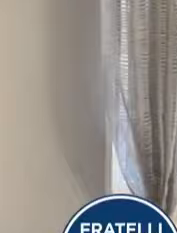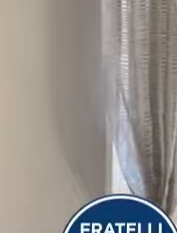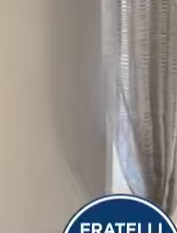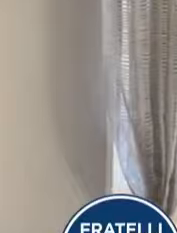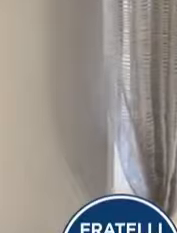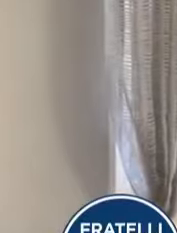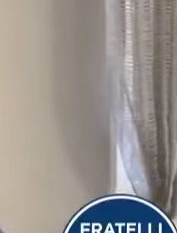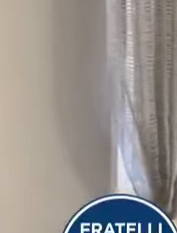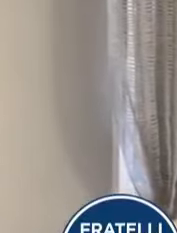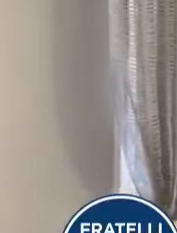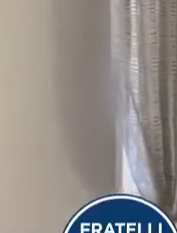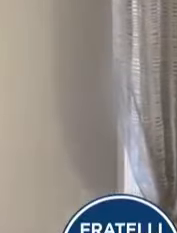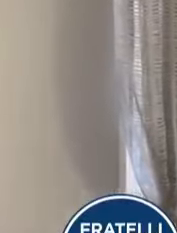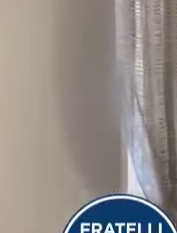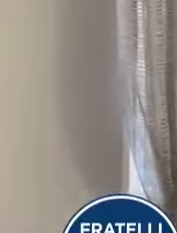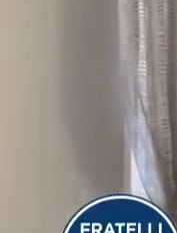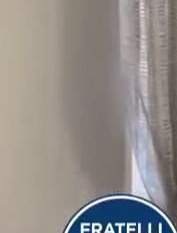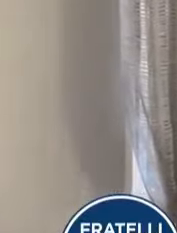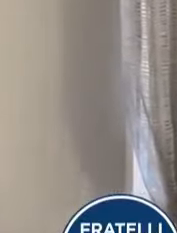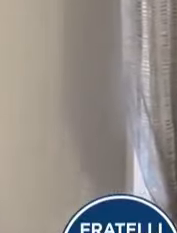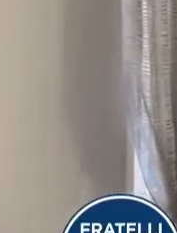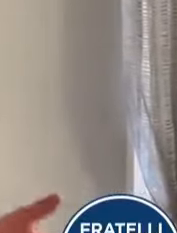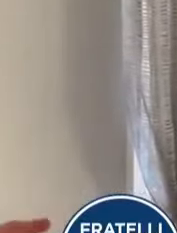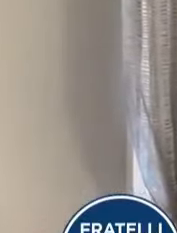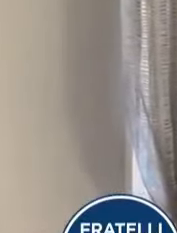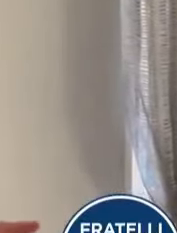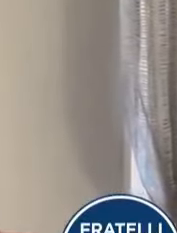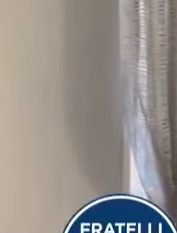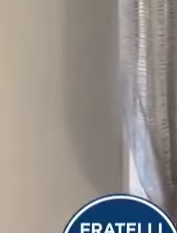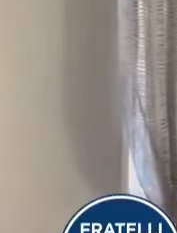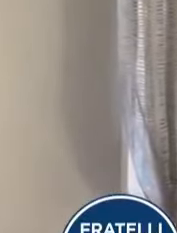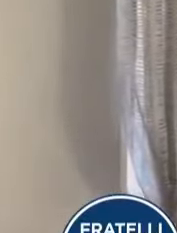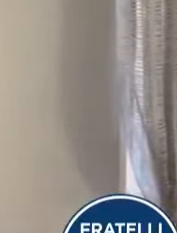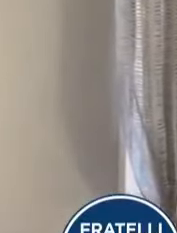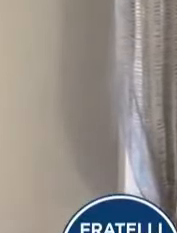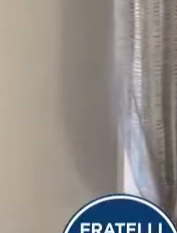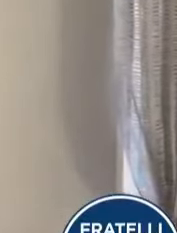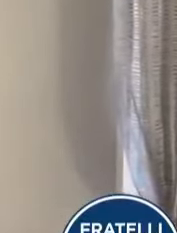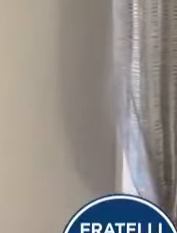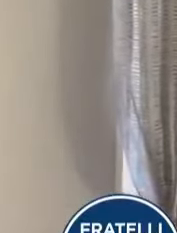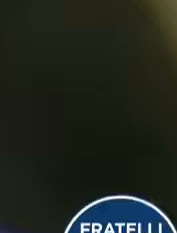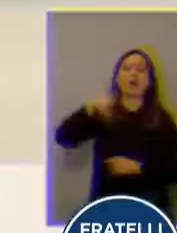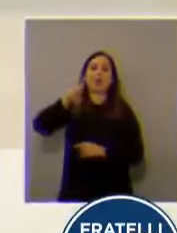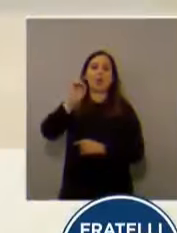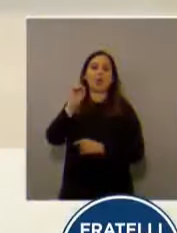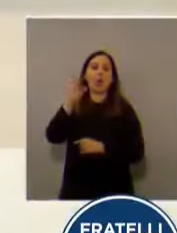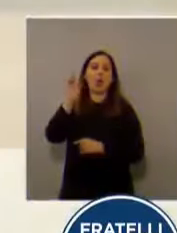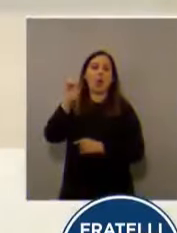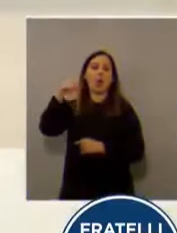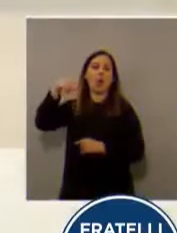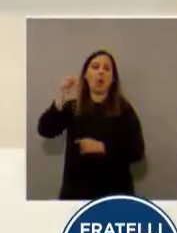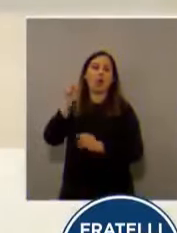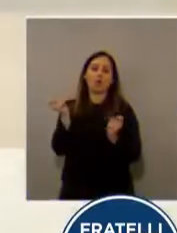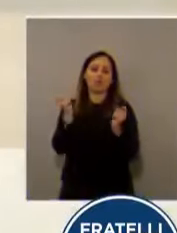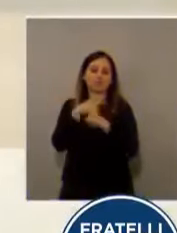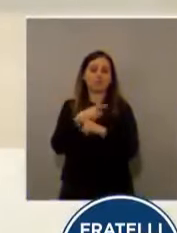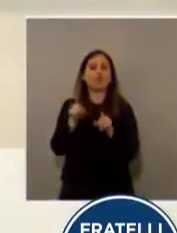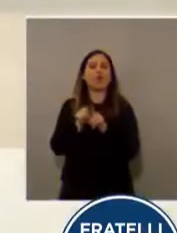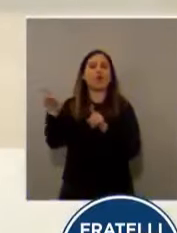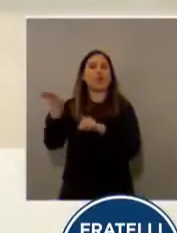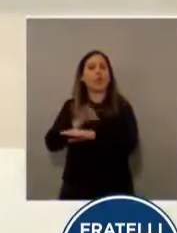con Alcuni, ma che volgarità! Sarebbero tutti corsi a regalarle. Ascoltiamo il video. E quindi